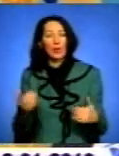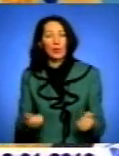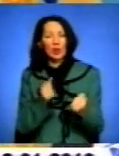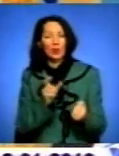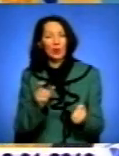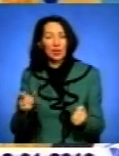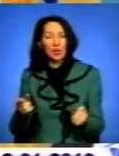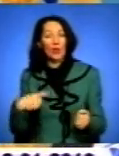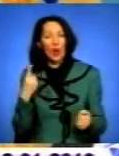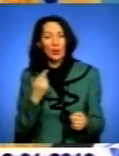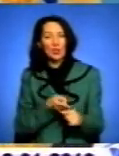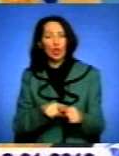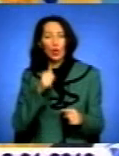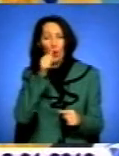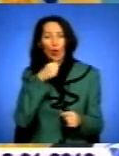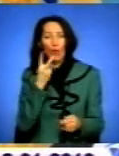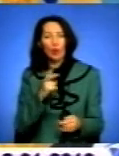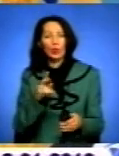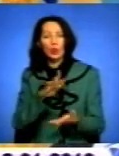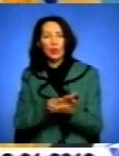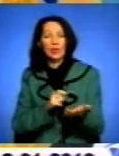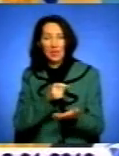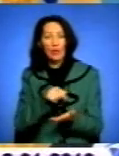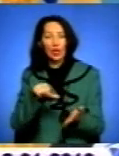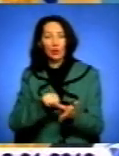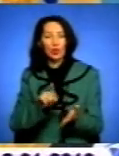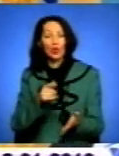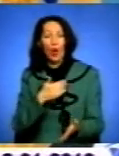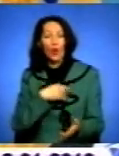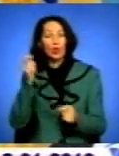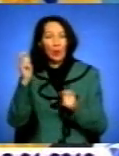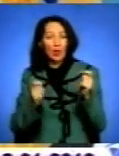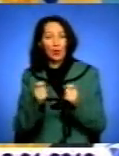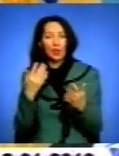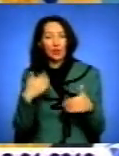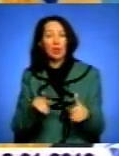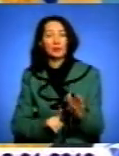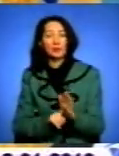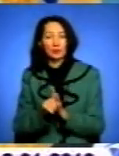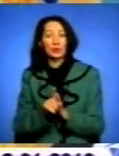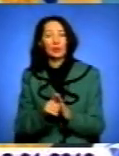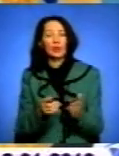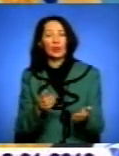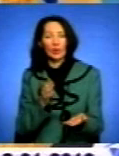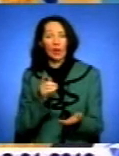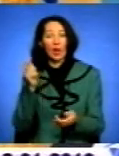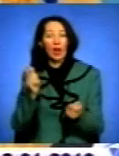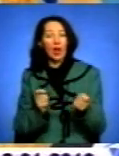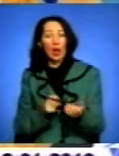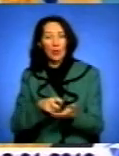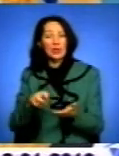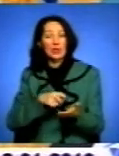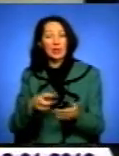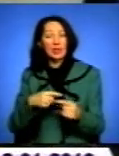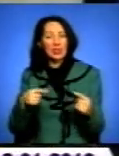що заявки на участь, тобто, що вони хочуть прибути, вже почали надходити фактично з усіх областей